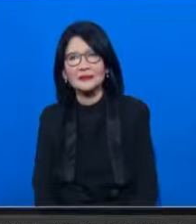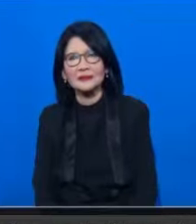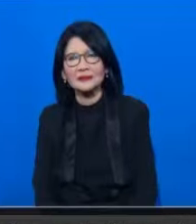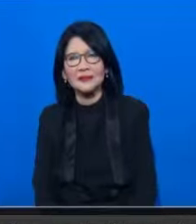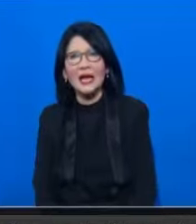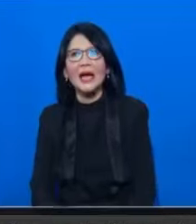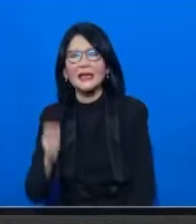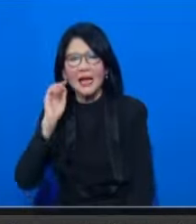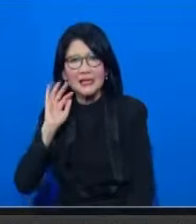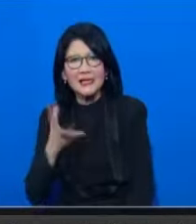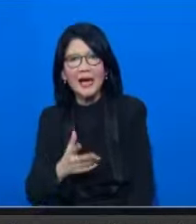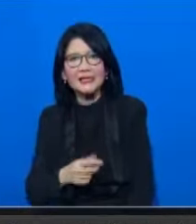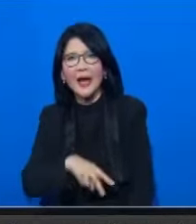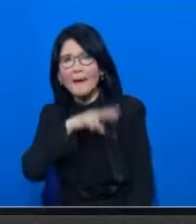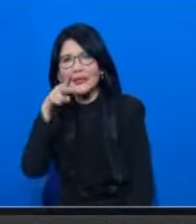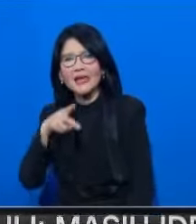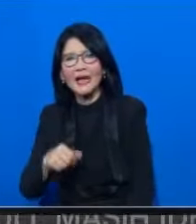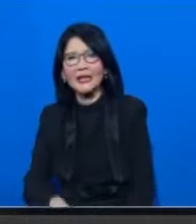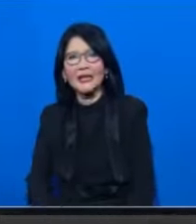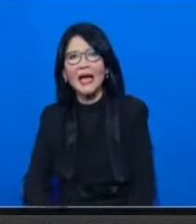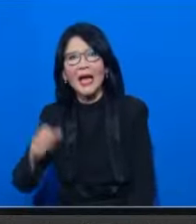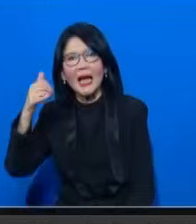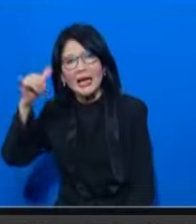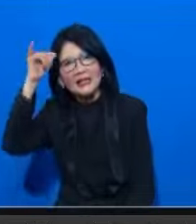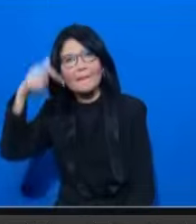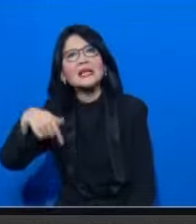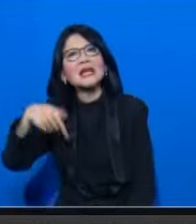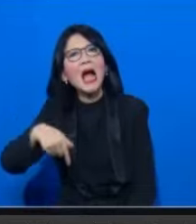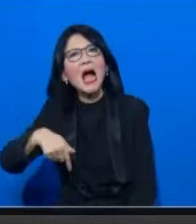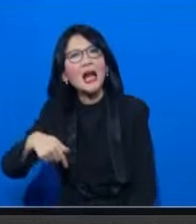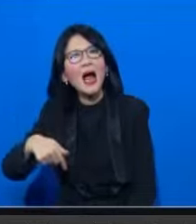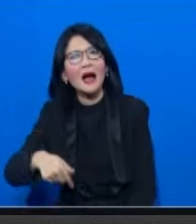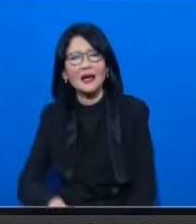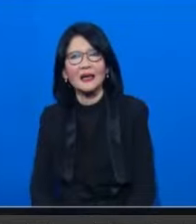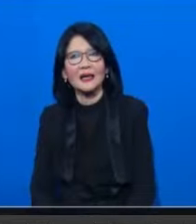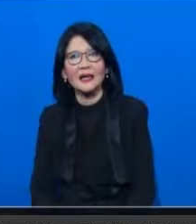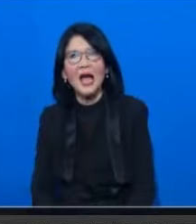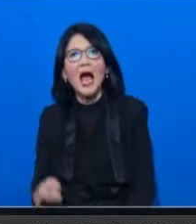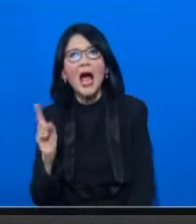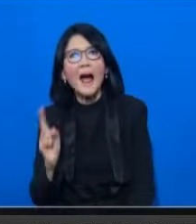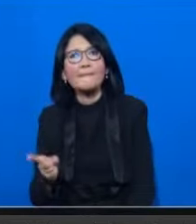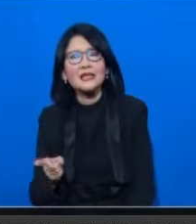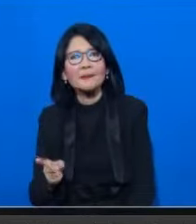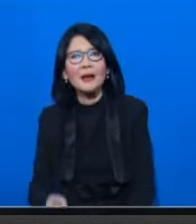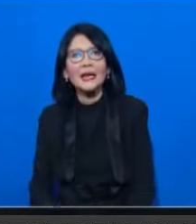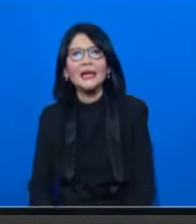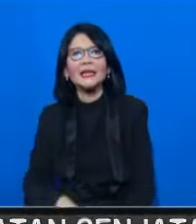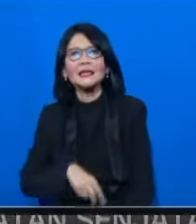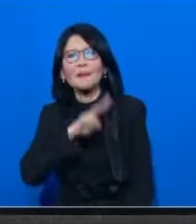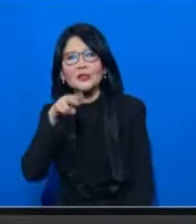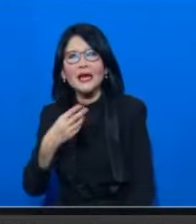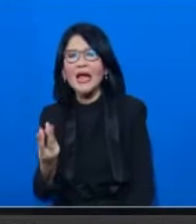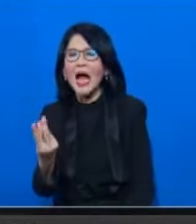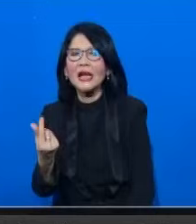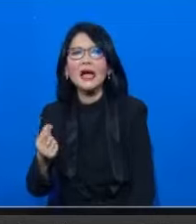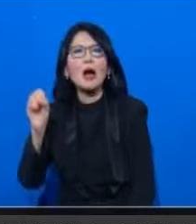sengaja mencari hewan kurban sapi ini pada awal-awal bulan, karena kan kita ingin mencari harga yang lebih